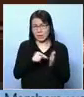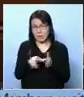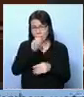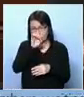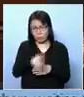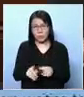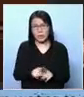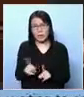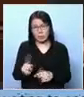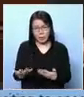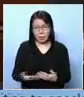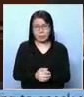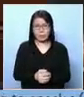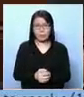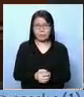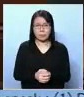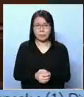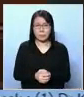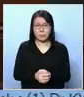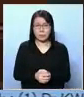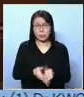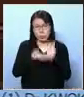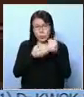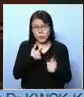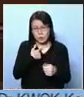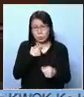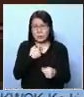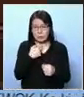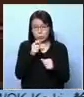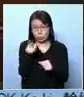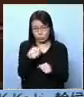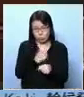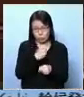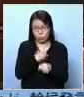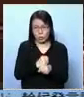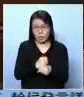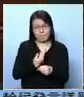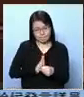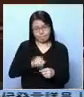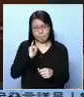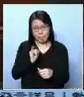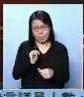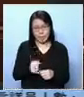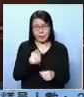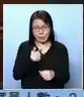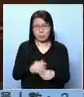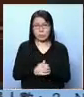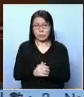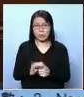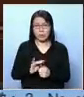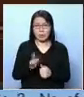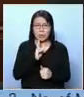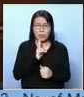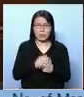呢？係咪先？即係你要尊重人，要人哋做嘢，你要善意去批評，唔係咁